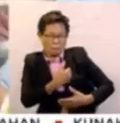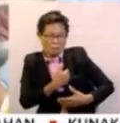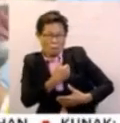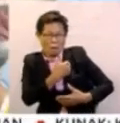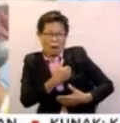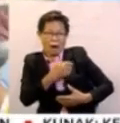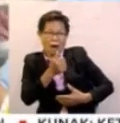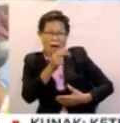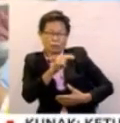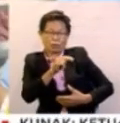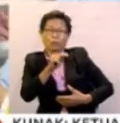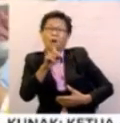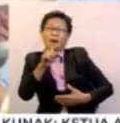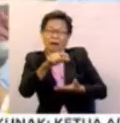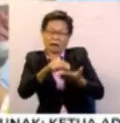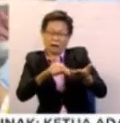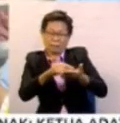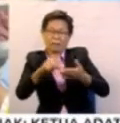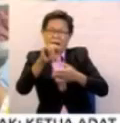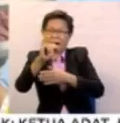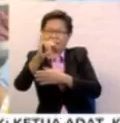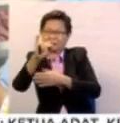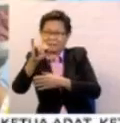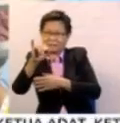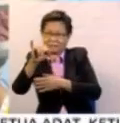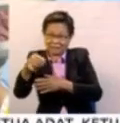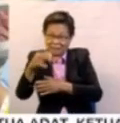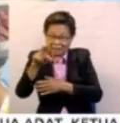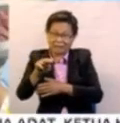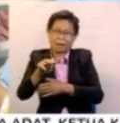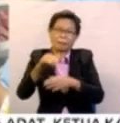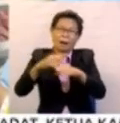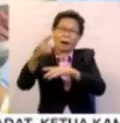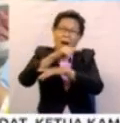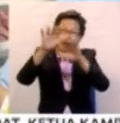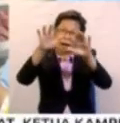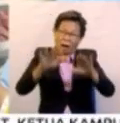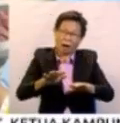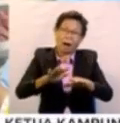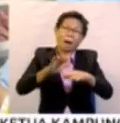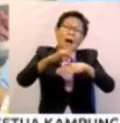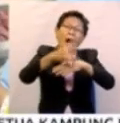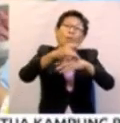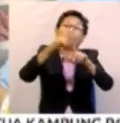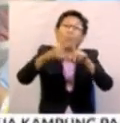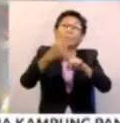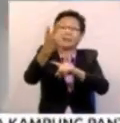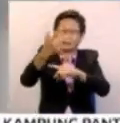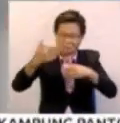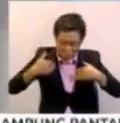IJN pada Ahad lalu dan dijangkakan sekali lagi menjalani pembedahan kedua pada awal Mac ini.